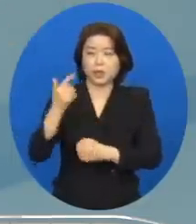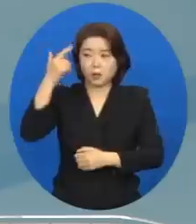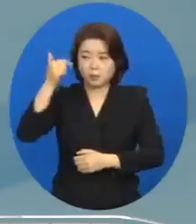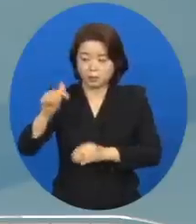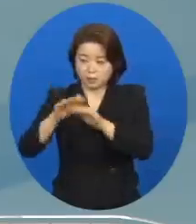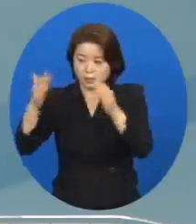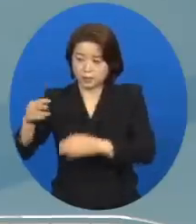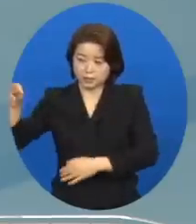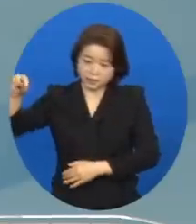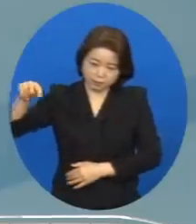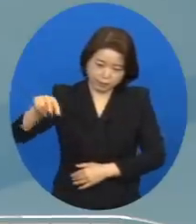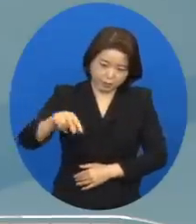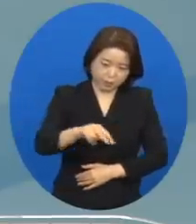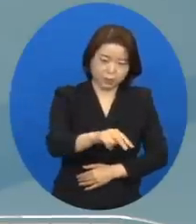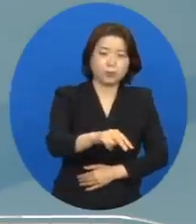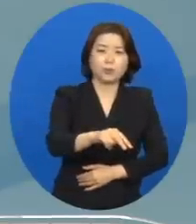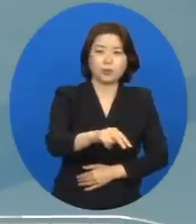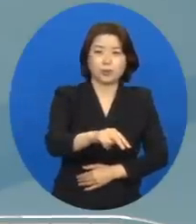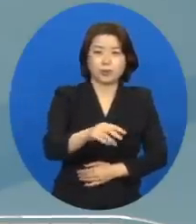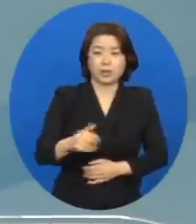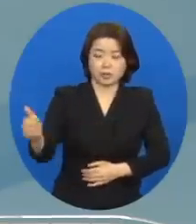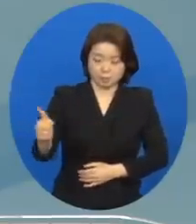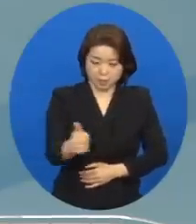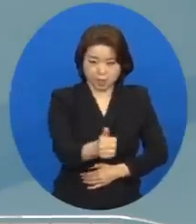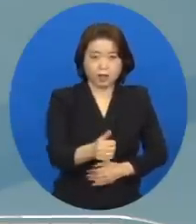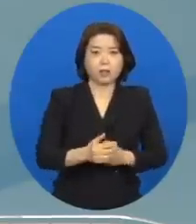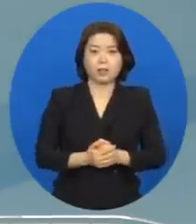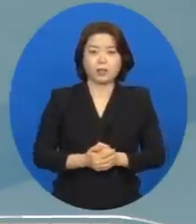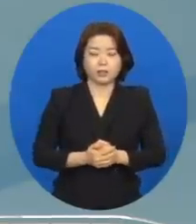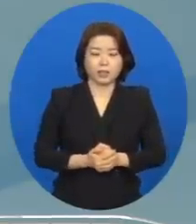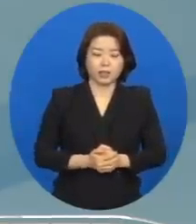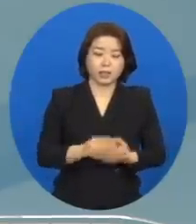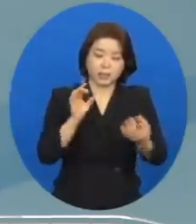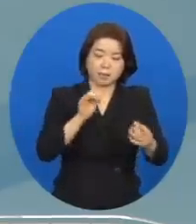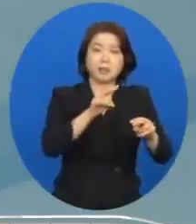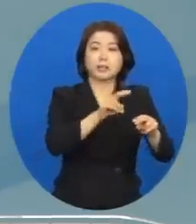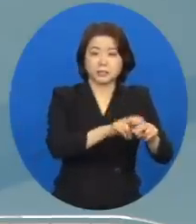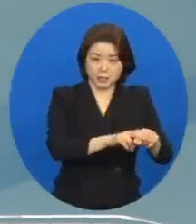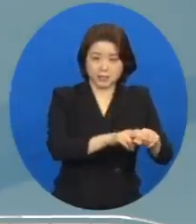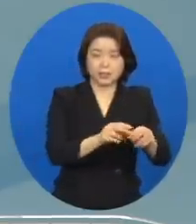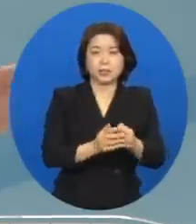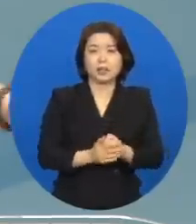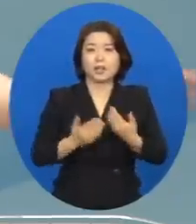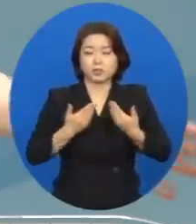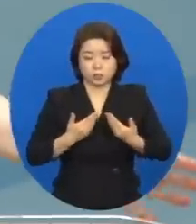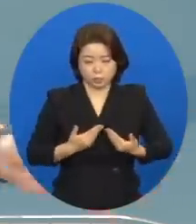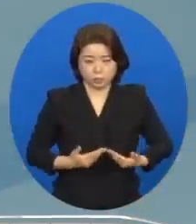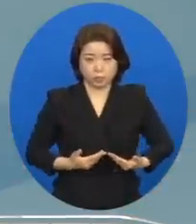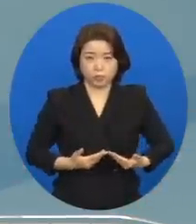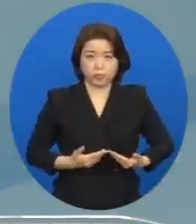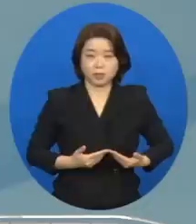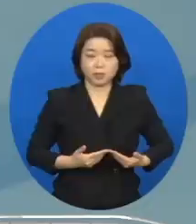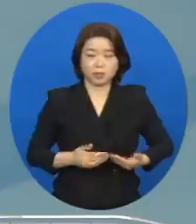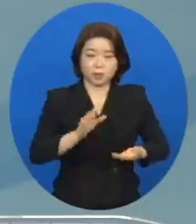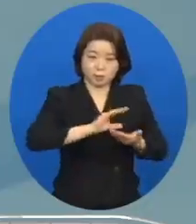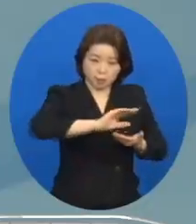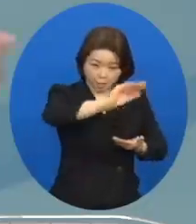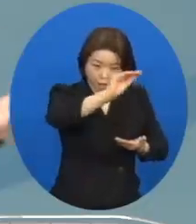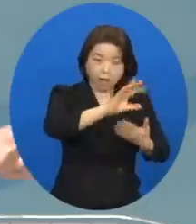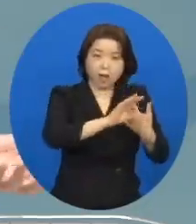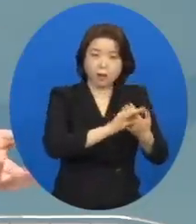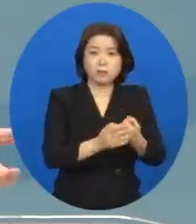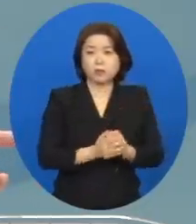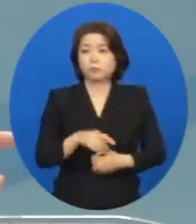강단에서 이렇게 내려오시는데 그냥 제가 가만히 자리에 앉아 있거나 또는 조용히 그냥 방을 나가면